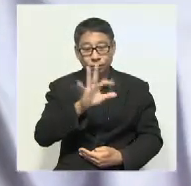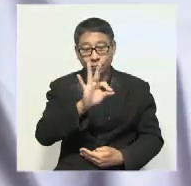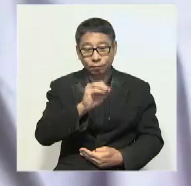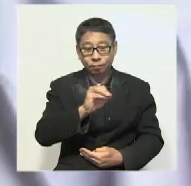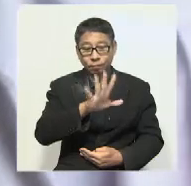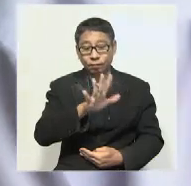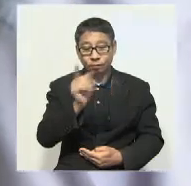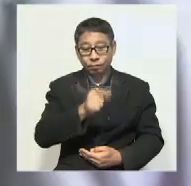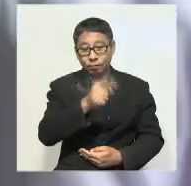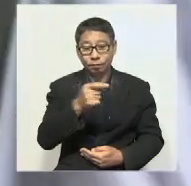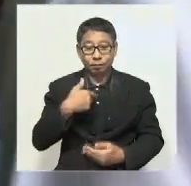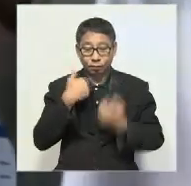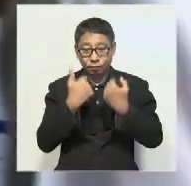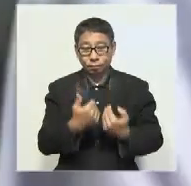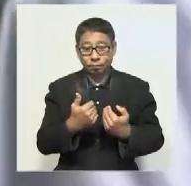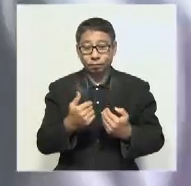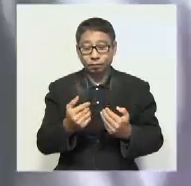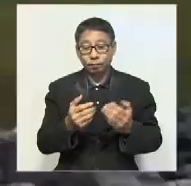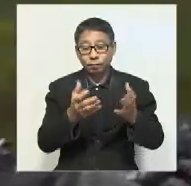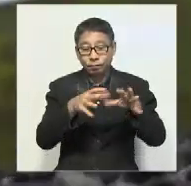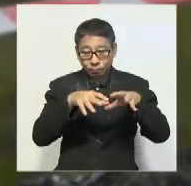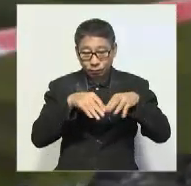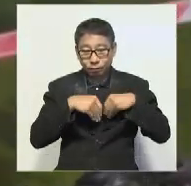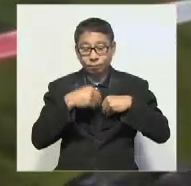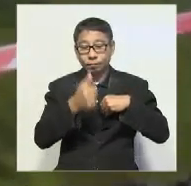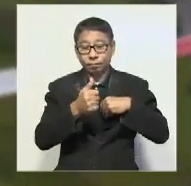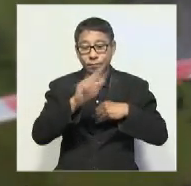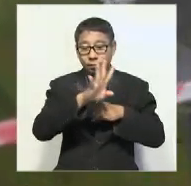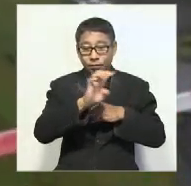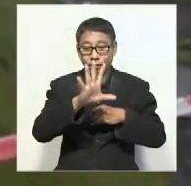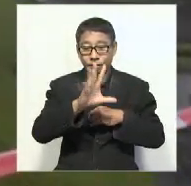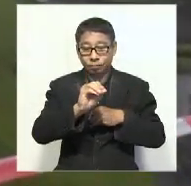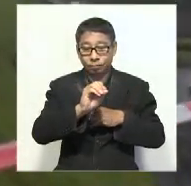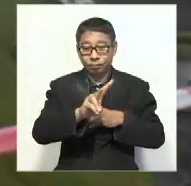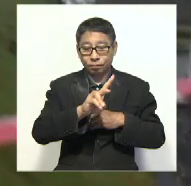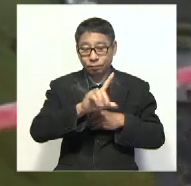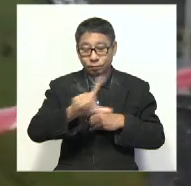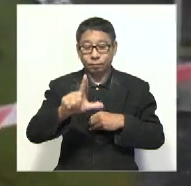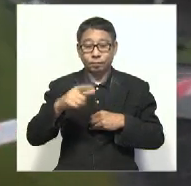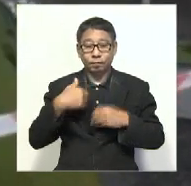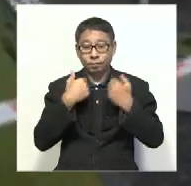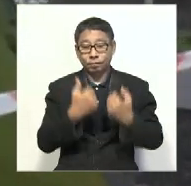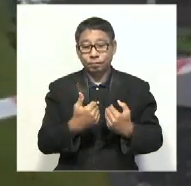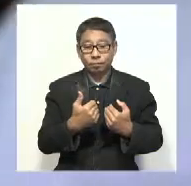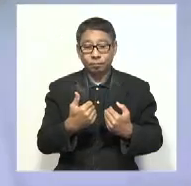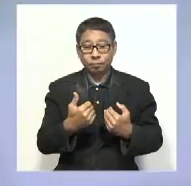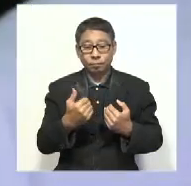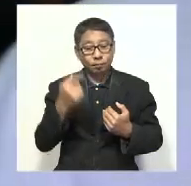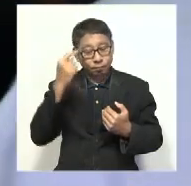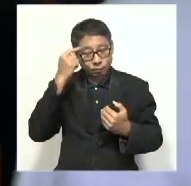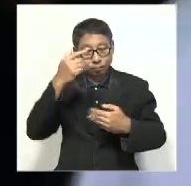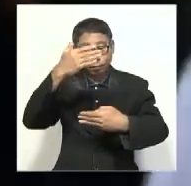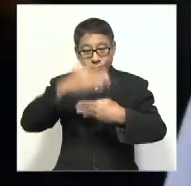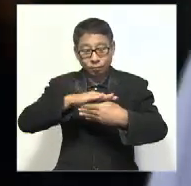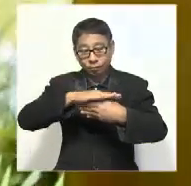อยละ95นะคะตอนนี้ยังสามารถรับน้ำได้อีก452ล้านลูกบาศก์เมตรค่ะส่วน